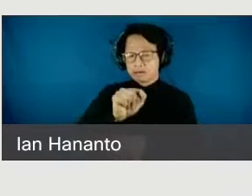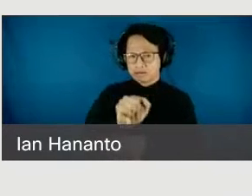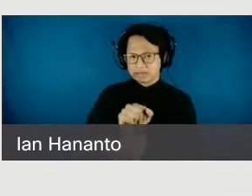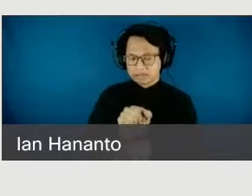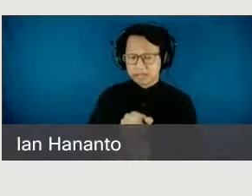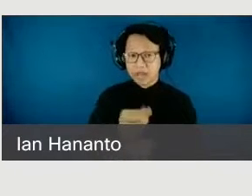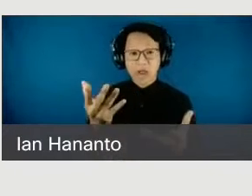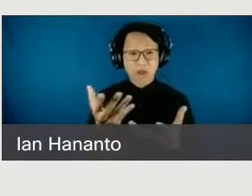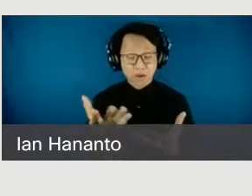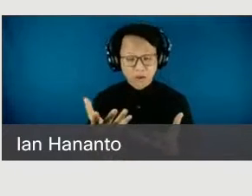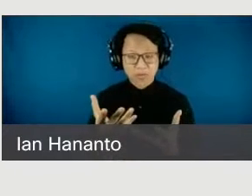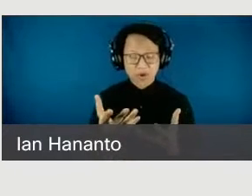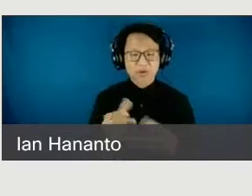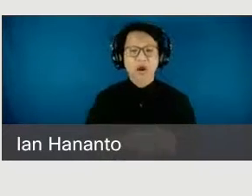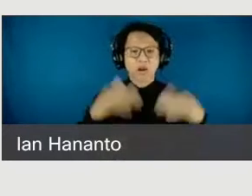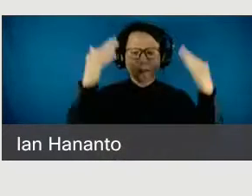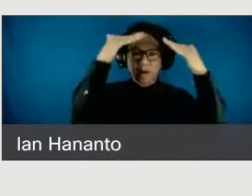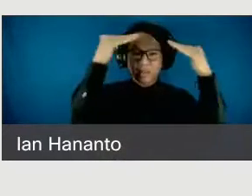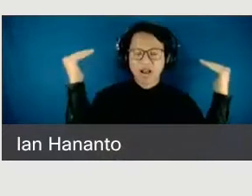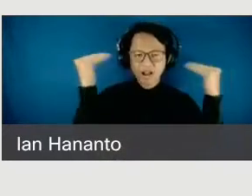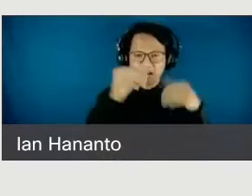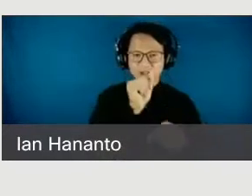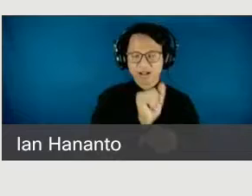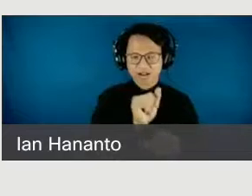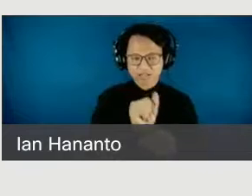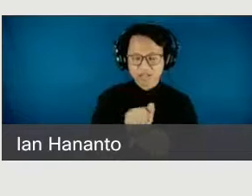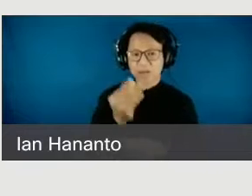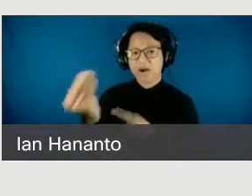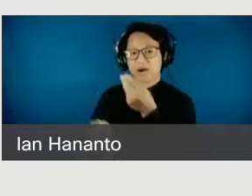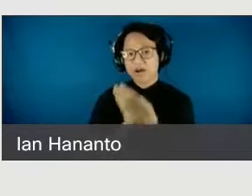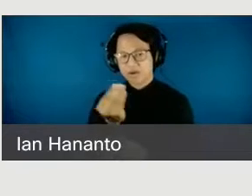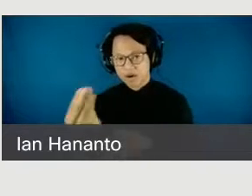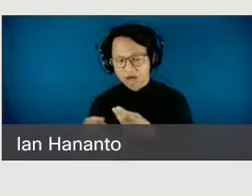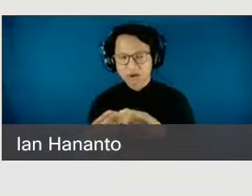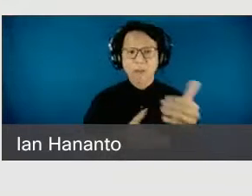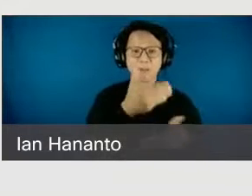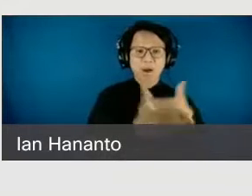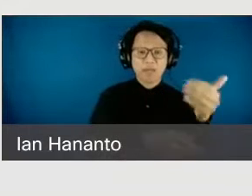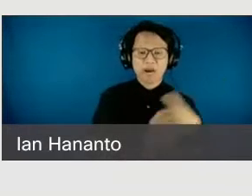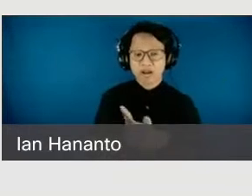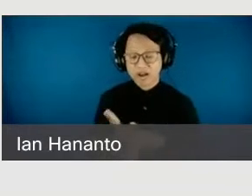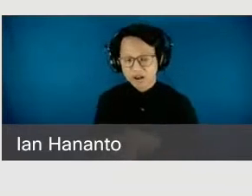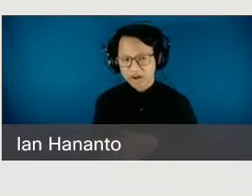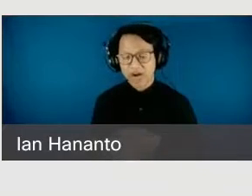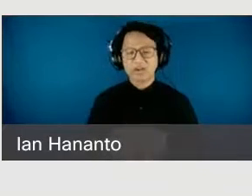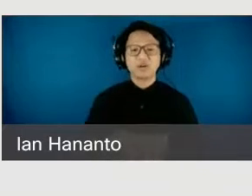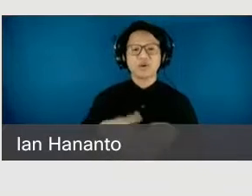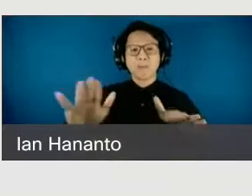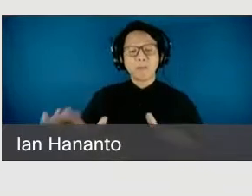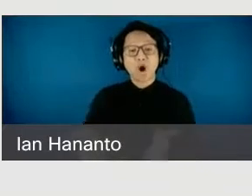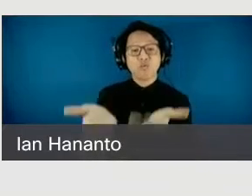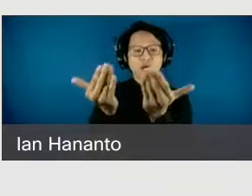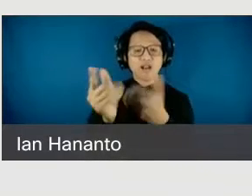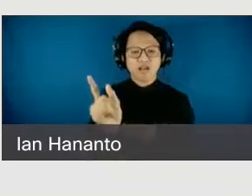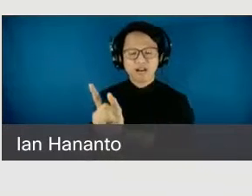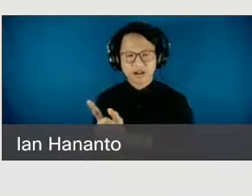digeluti adalah bidang agriculture atau pertanian, trading, perdagangan, manufaktur, juga hospitality dan konstruksi.